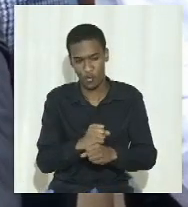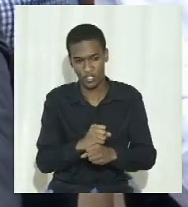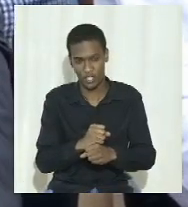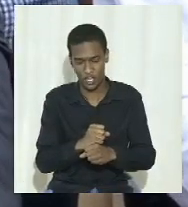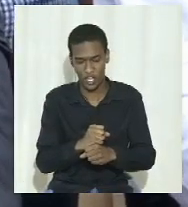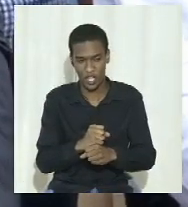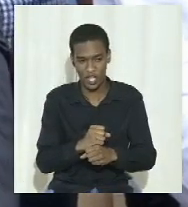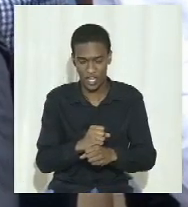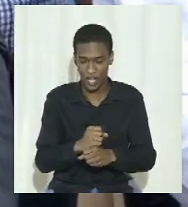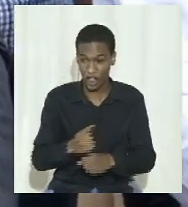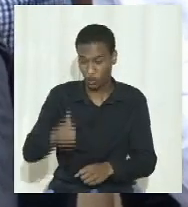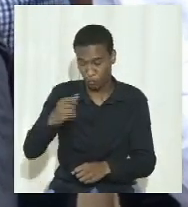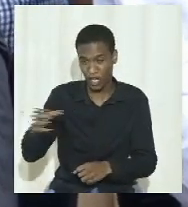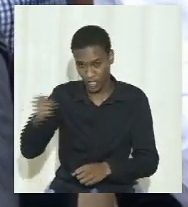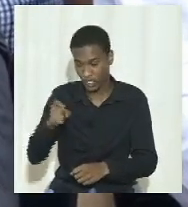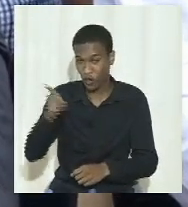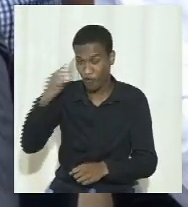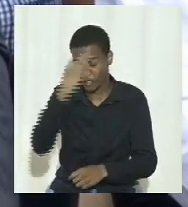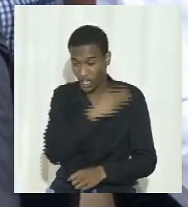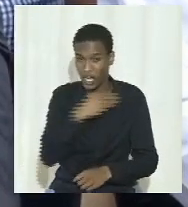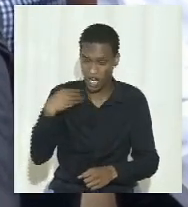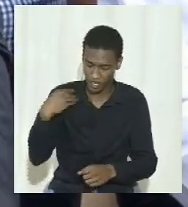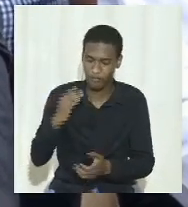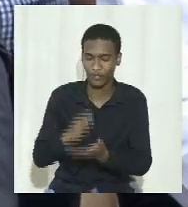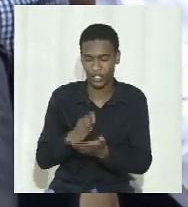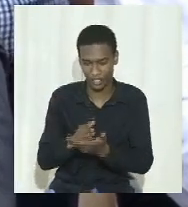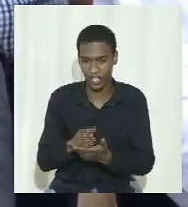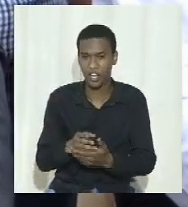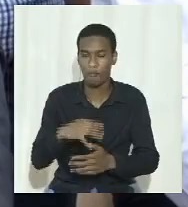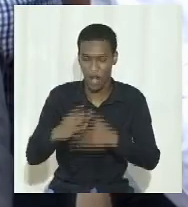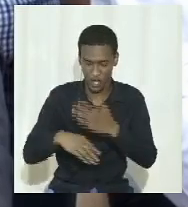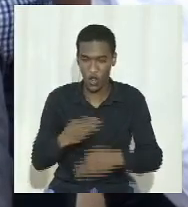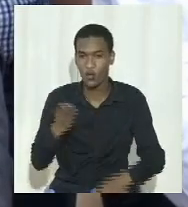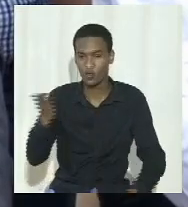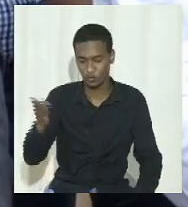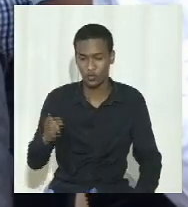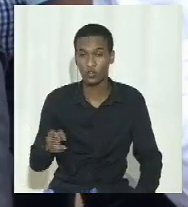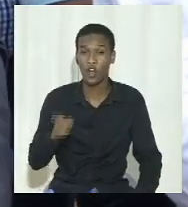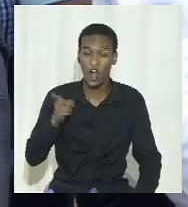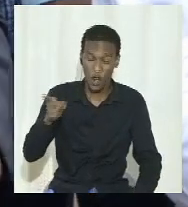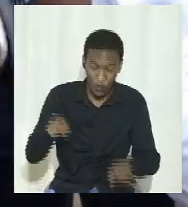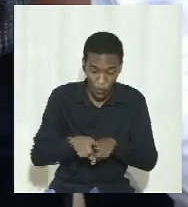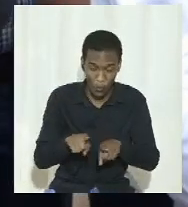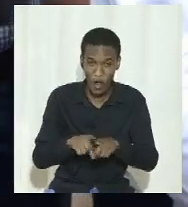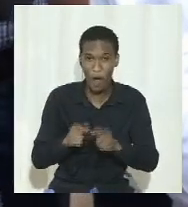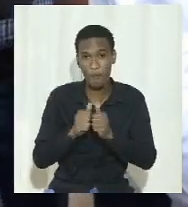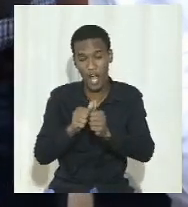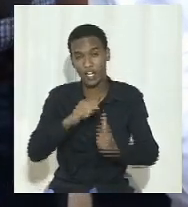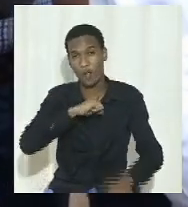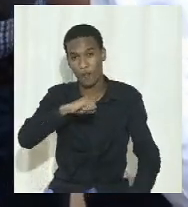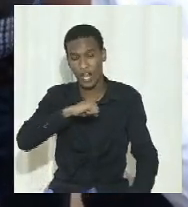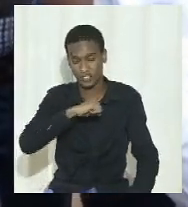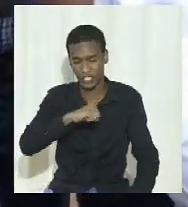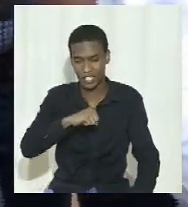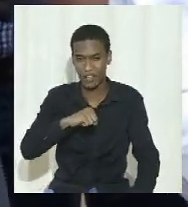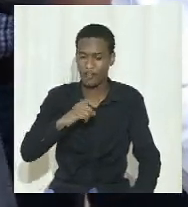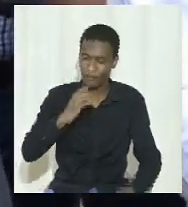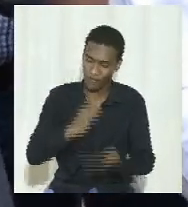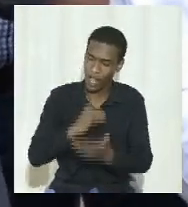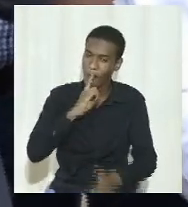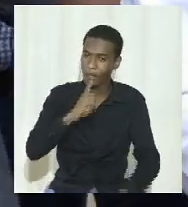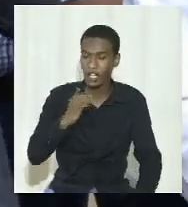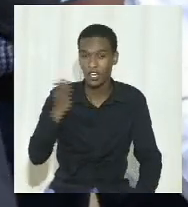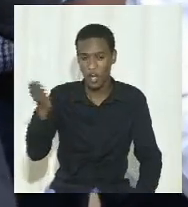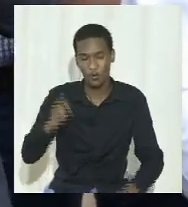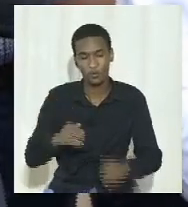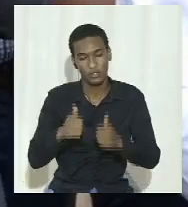izay miara-misala. Misy ny hafatra ho an'ireo mpiara-miombonantoka hoe tokony arindra ny asantsika, tokony